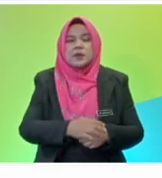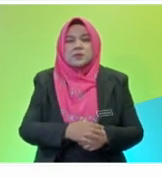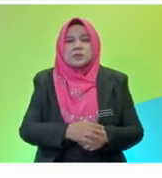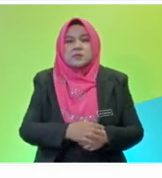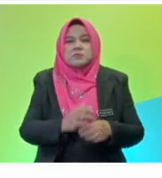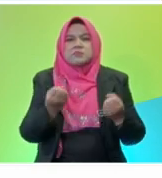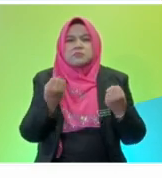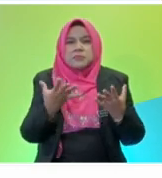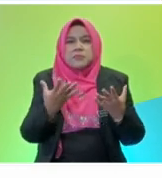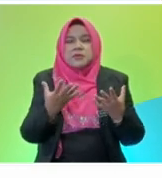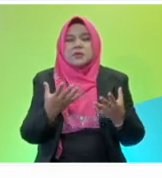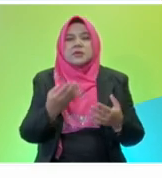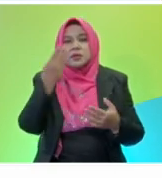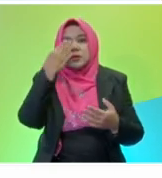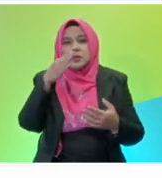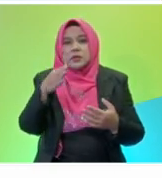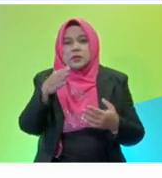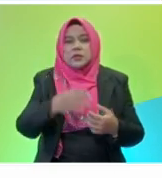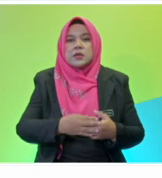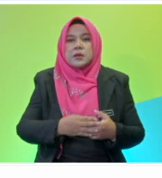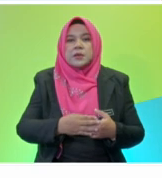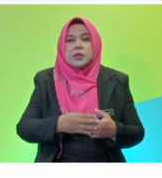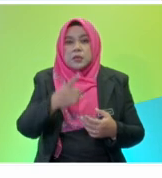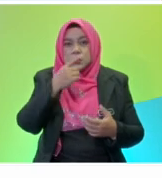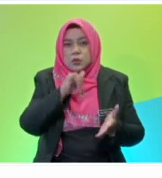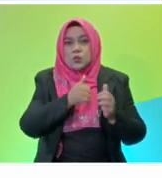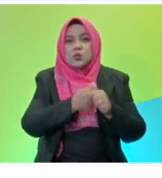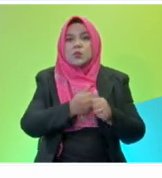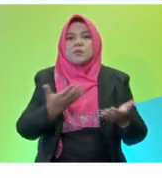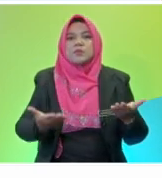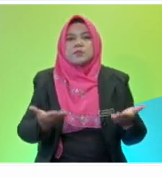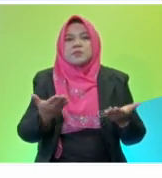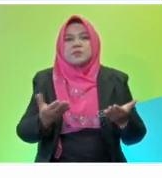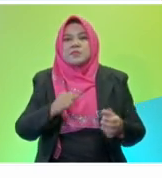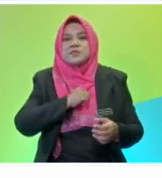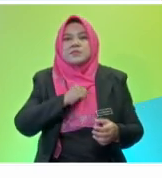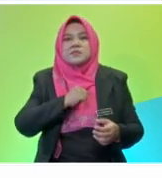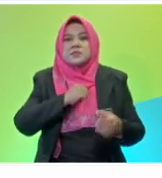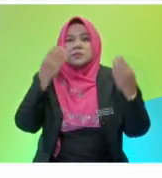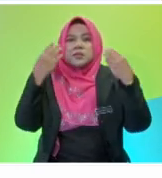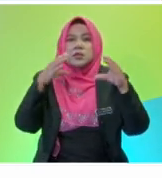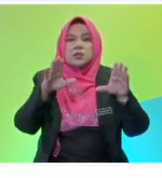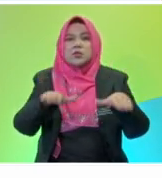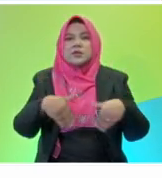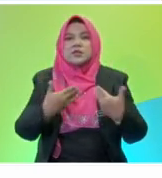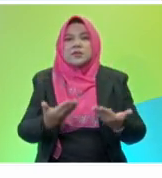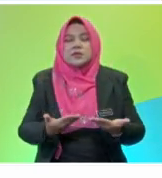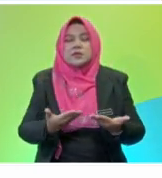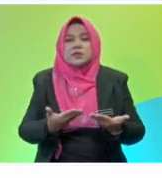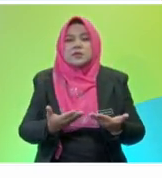berapa enak bagi itu bergantung kepada pertimbangan profesional guru untuk meletakkan tahap pengesahan di